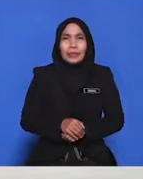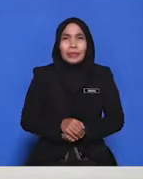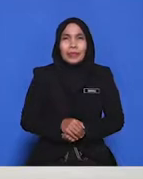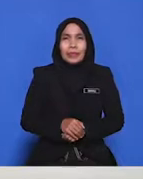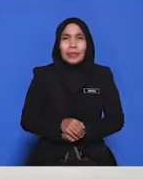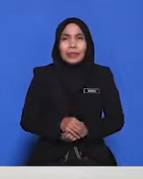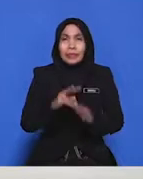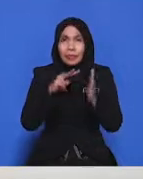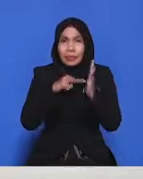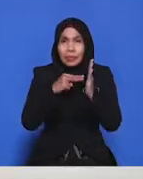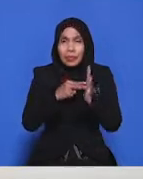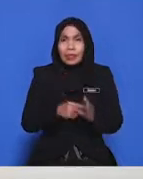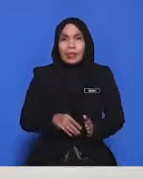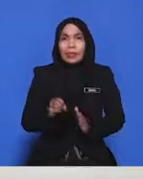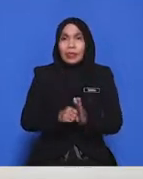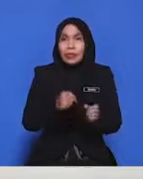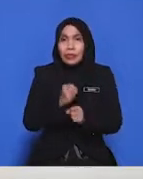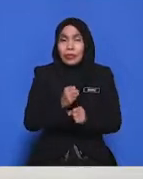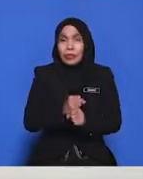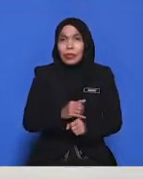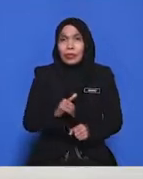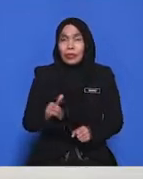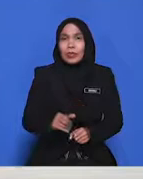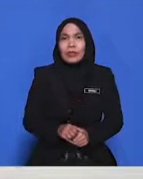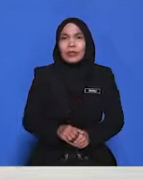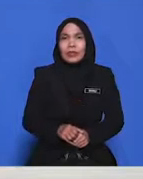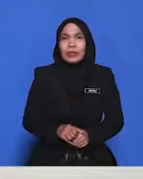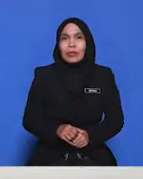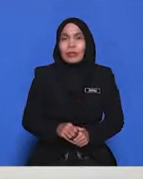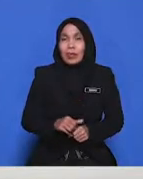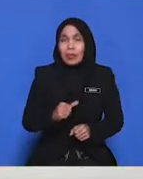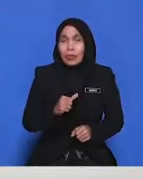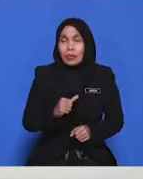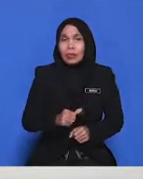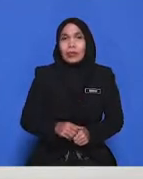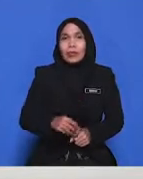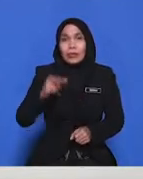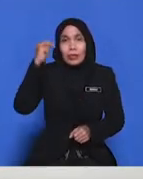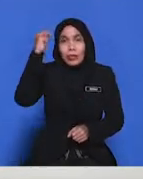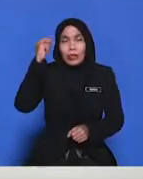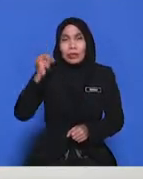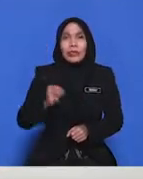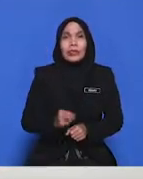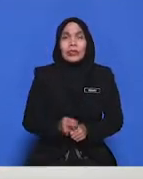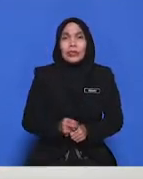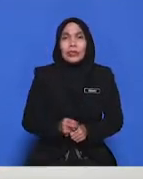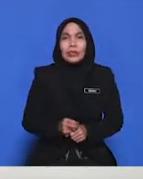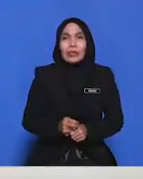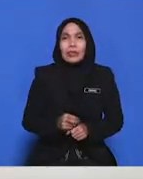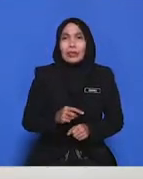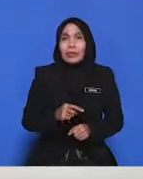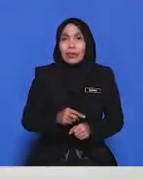yang bermaksud sesungguhnya aku, iaitu Nabi Muhammad sallallahu alaihi wasallam,